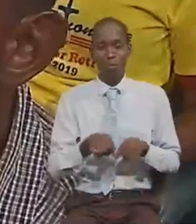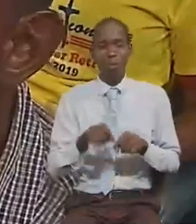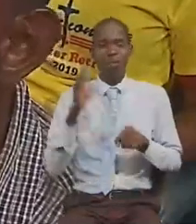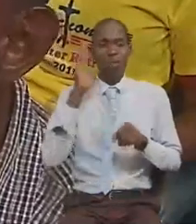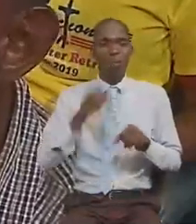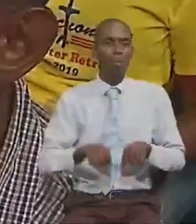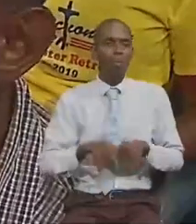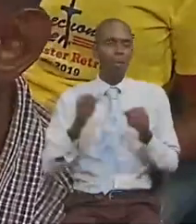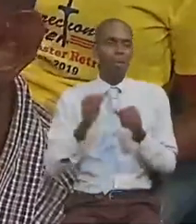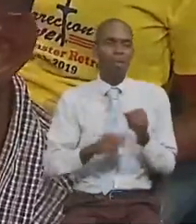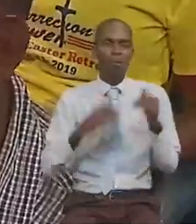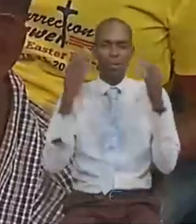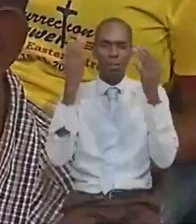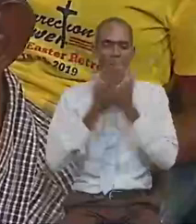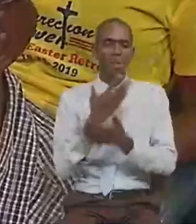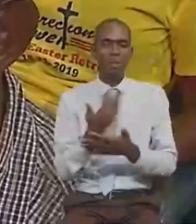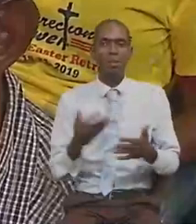Jésus.